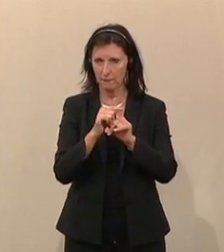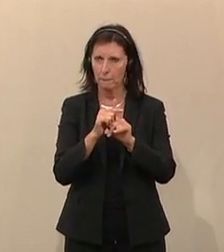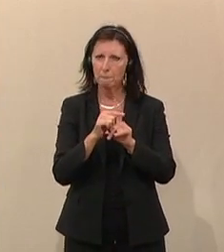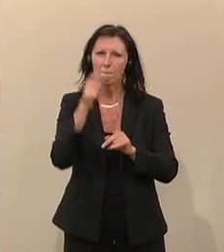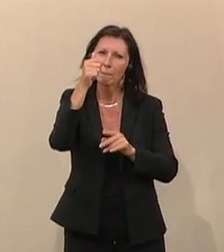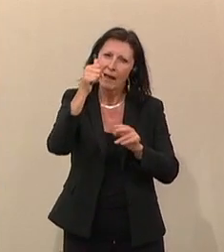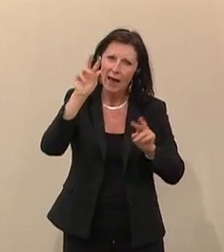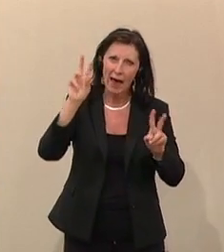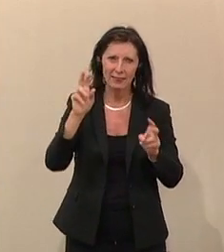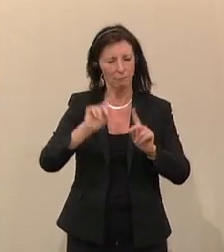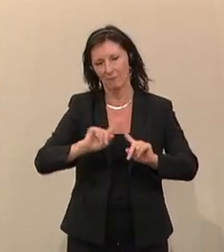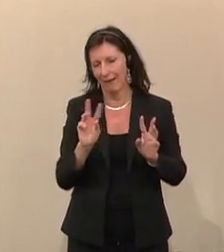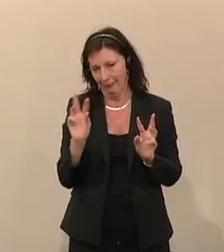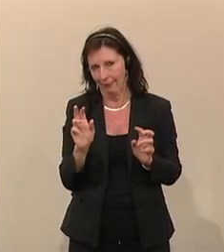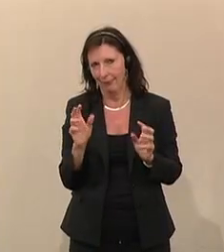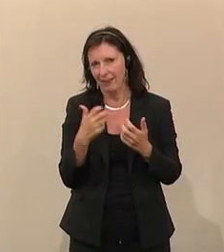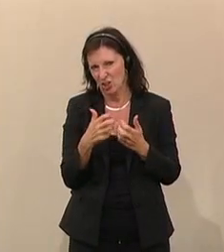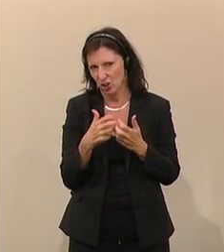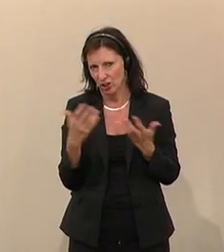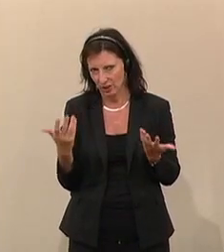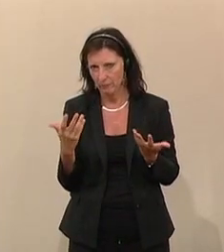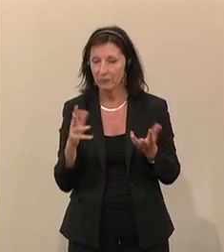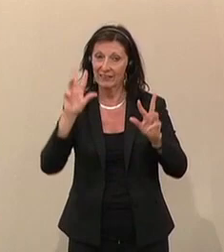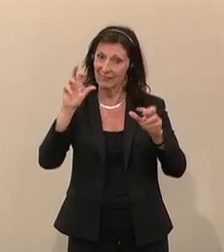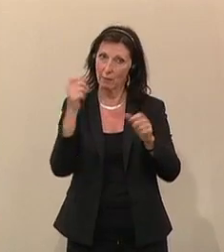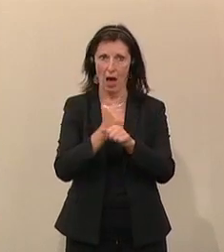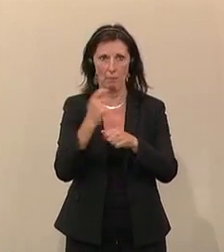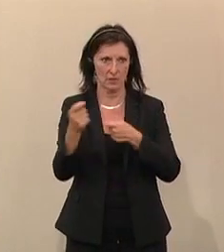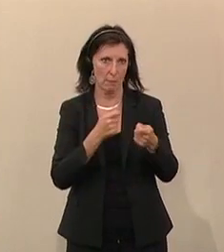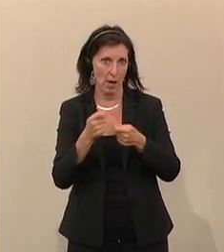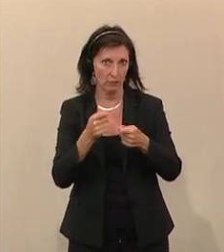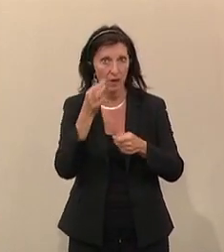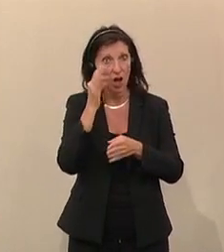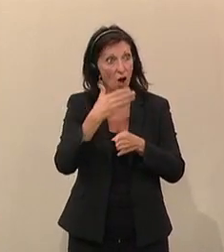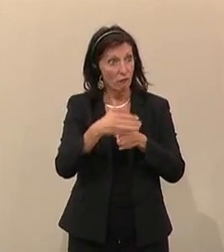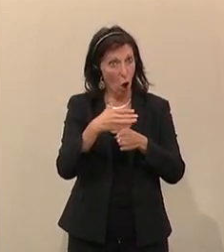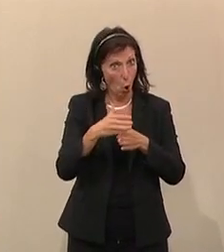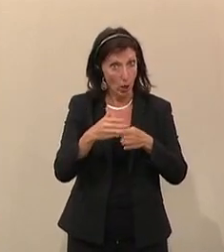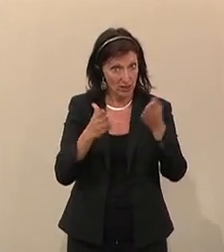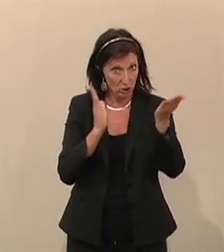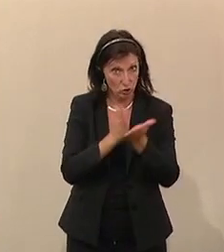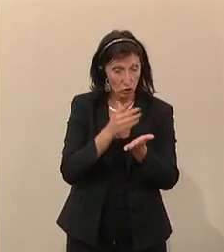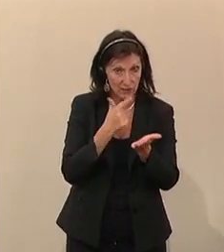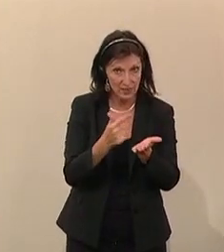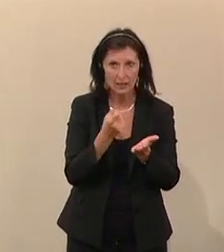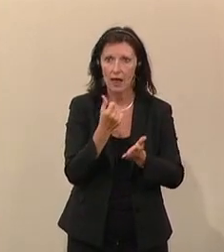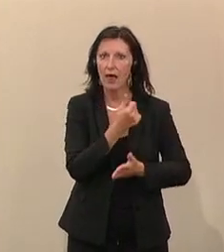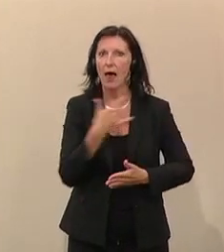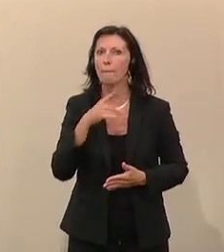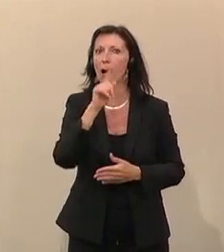diskutieren möchte eine ganz andere geschichte und zwar der arbeitsmarkt die frau holzinger hat zu erwähnt seit einigen monaten